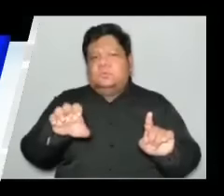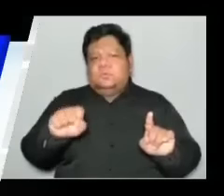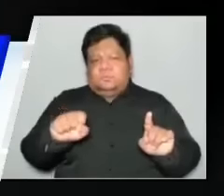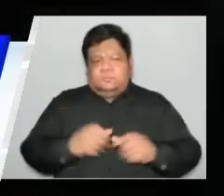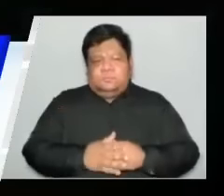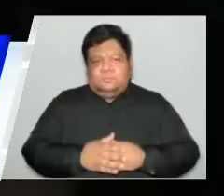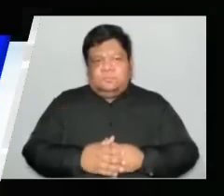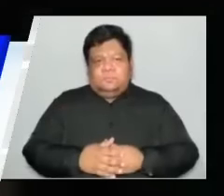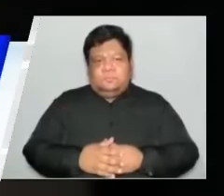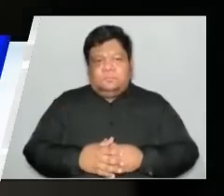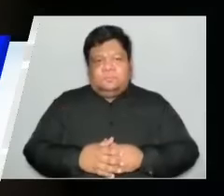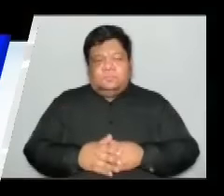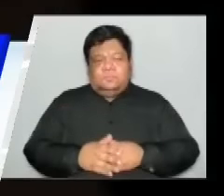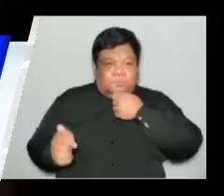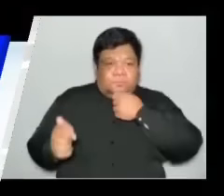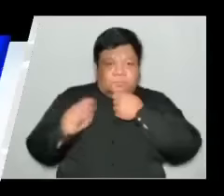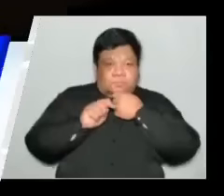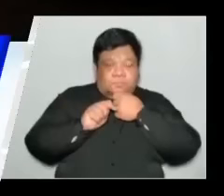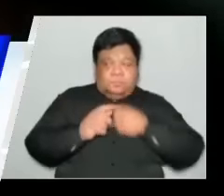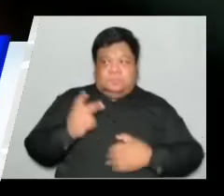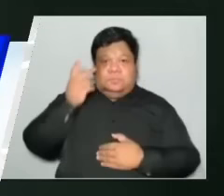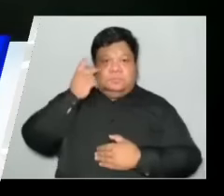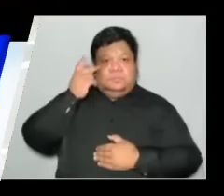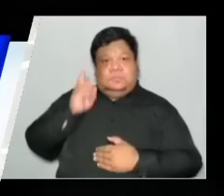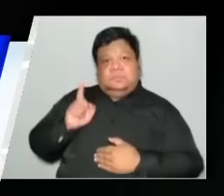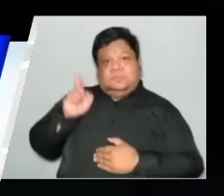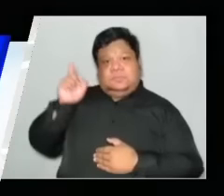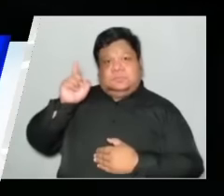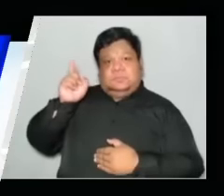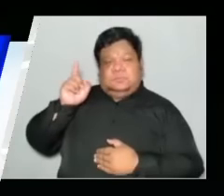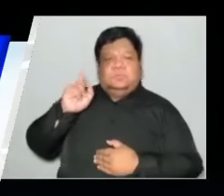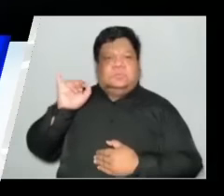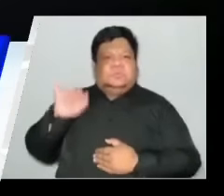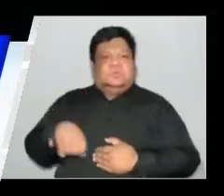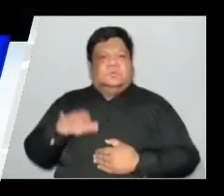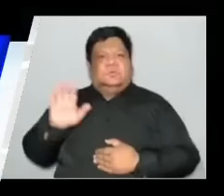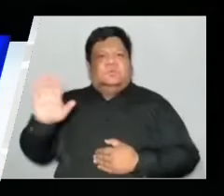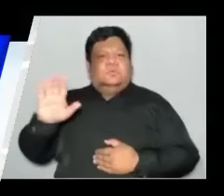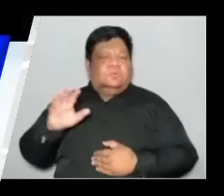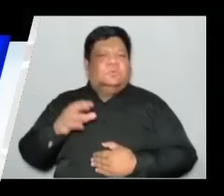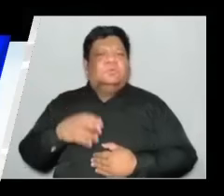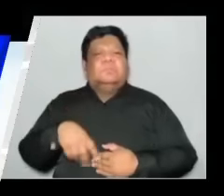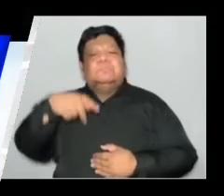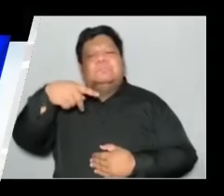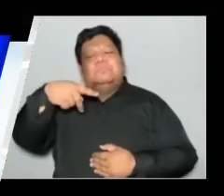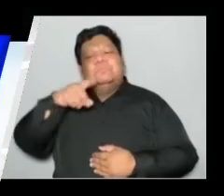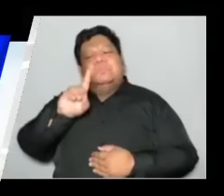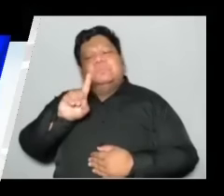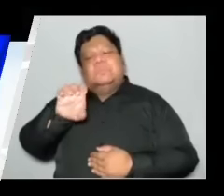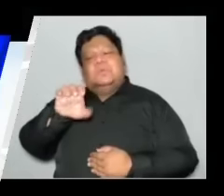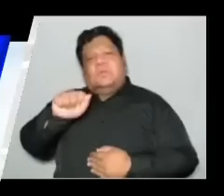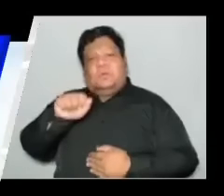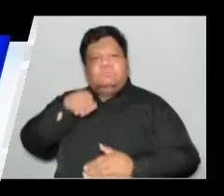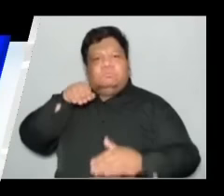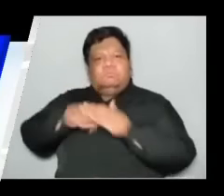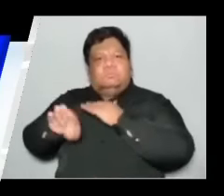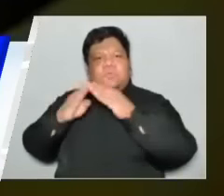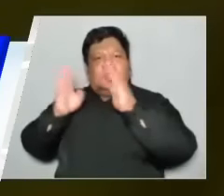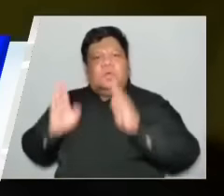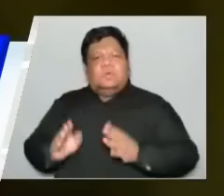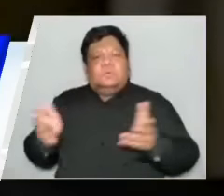Ito ang aktwal na pagsalakay ng mga operatiba ng Philippine Drug Enforcement Agency sa isang bahay sa Barangay Sihayon, Taguluan,